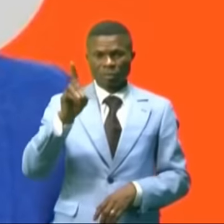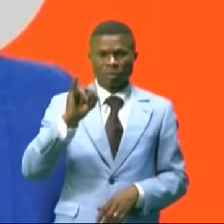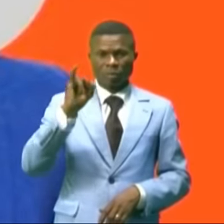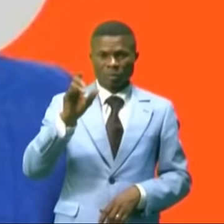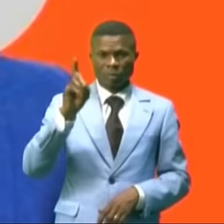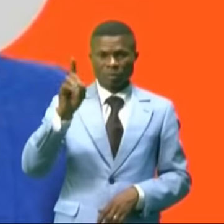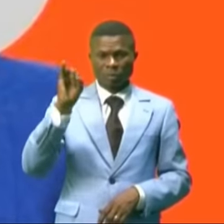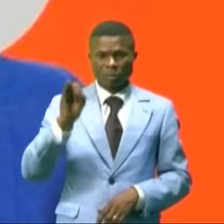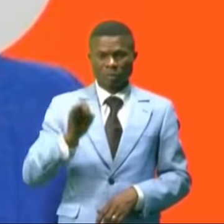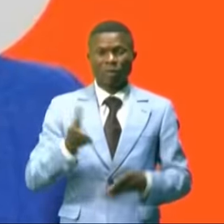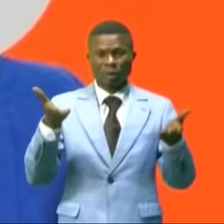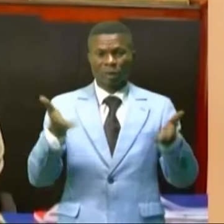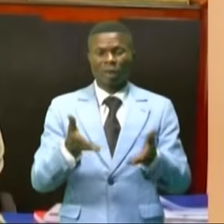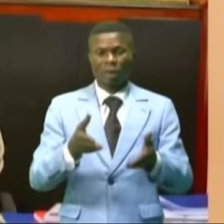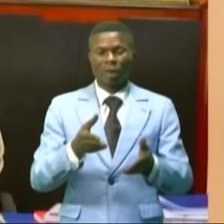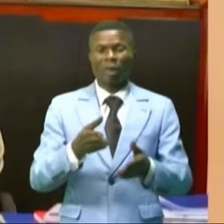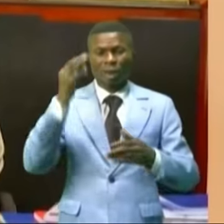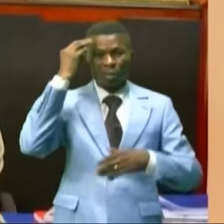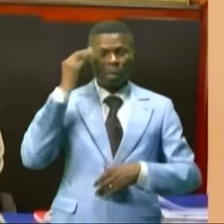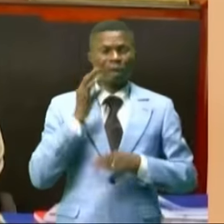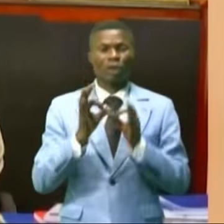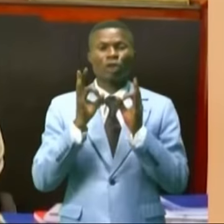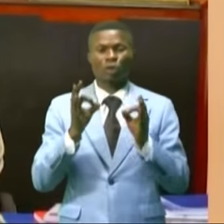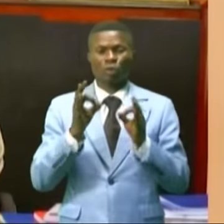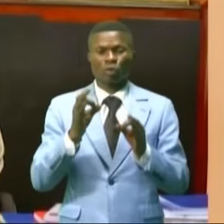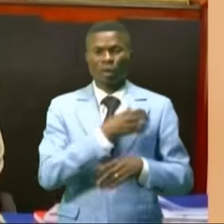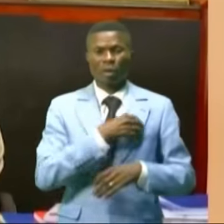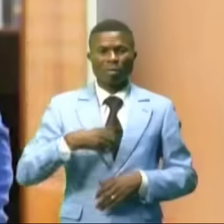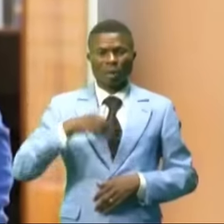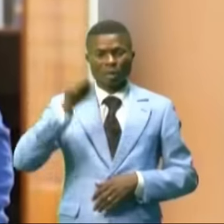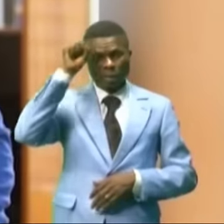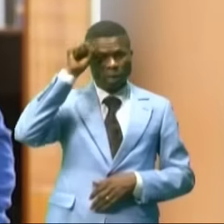est parmi les entrants au sein du gouvernement souminois